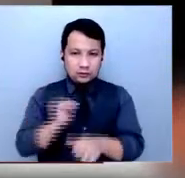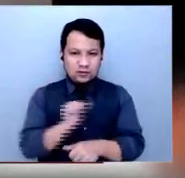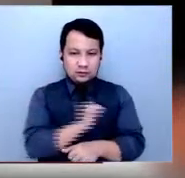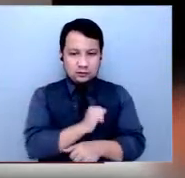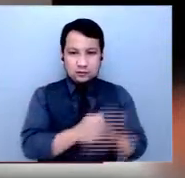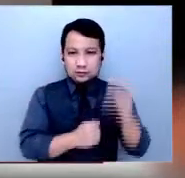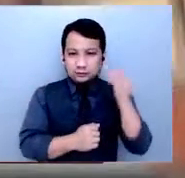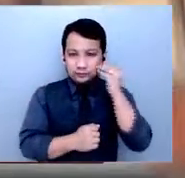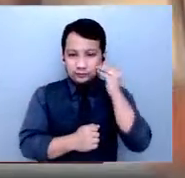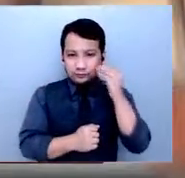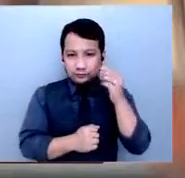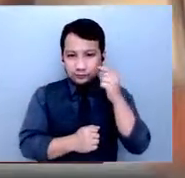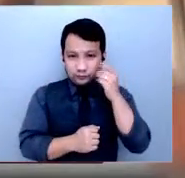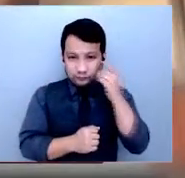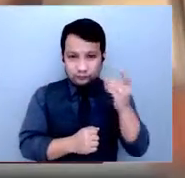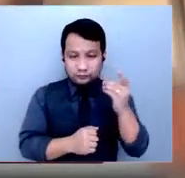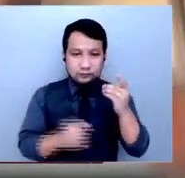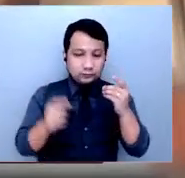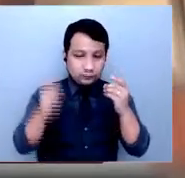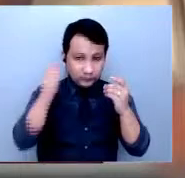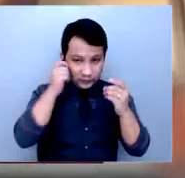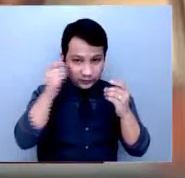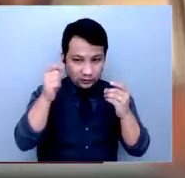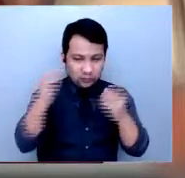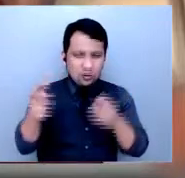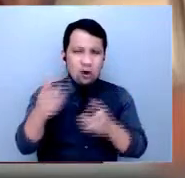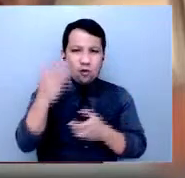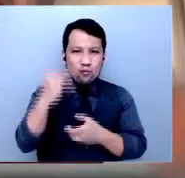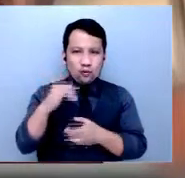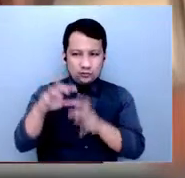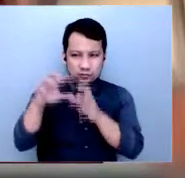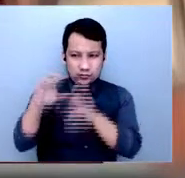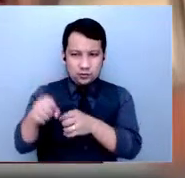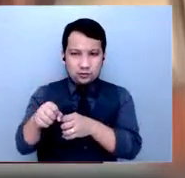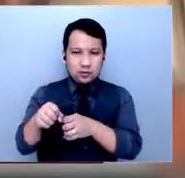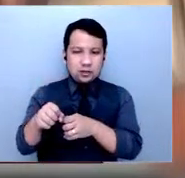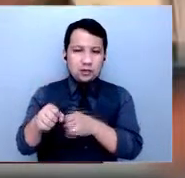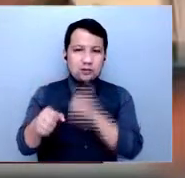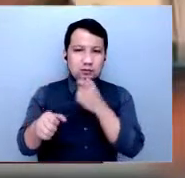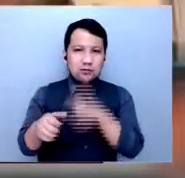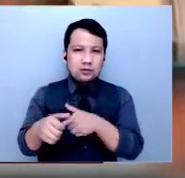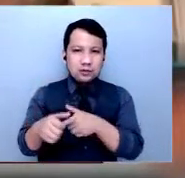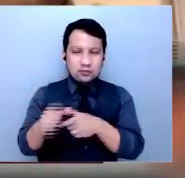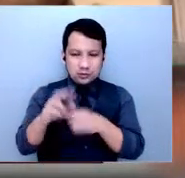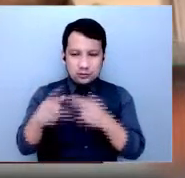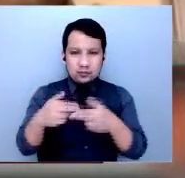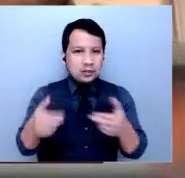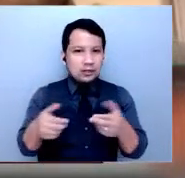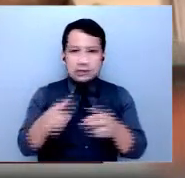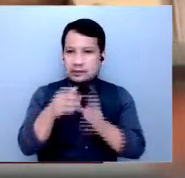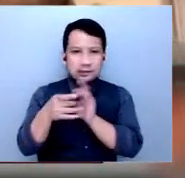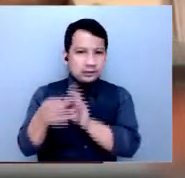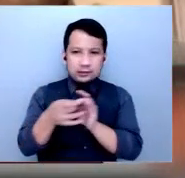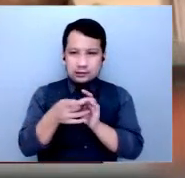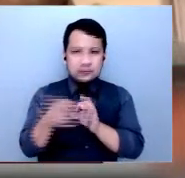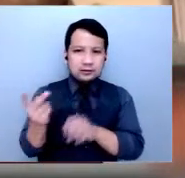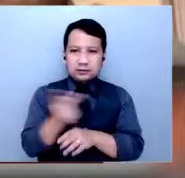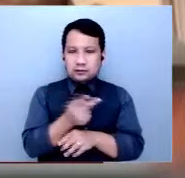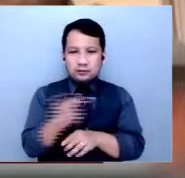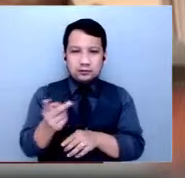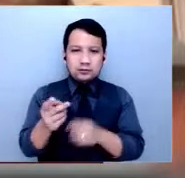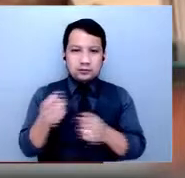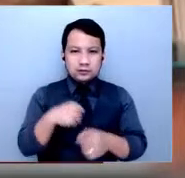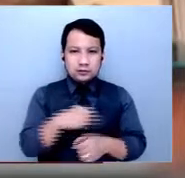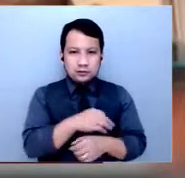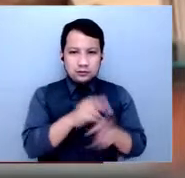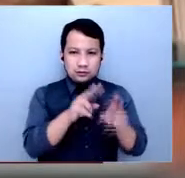at Twinkle matapos i-cite in contempt ng Senate Blue Ribbon Committee. Hindi kasi nakikipag-cooperate ang mga opisyal sa